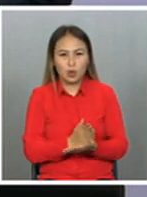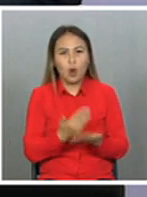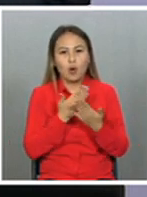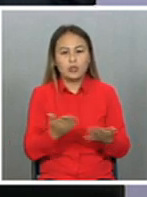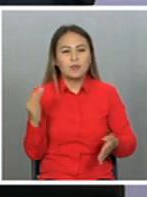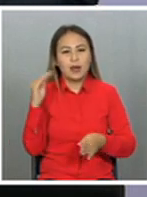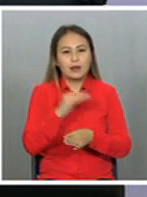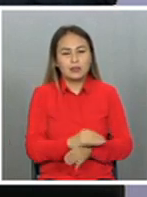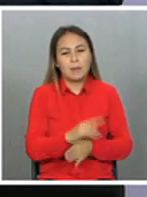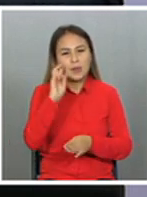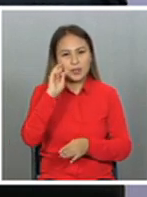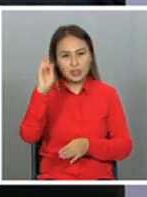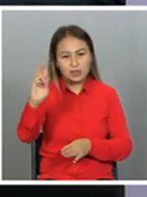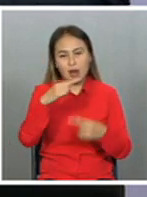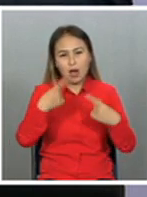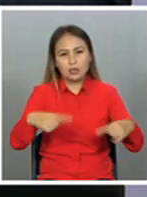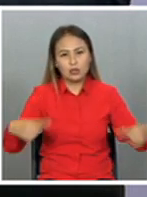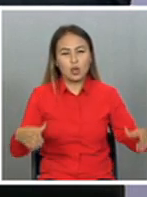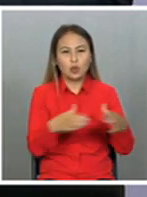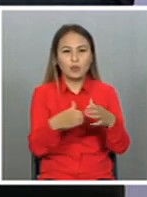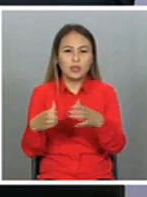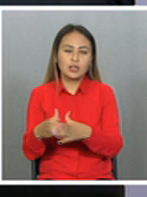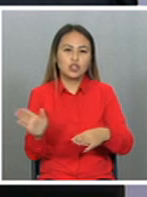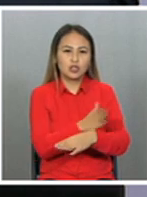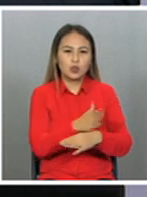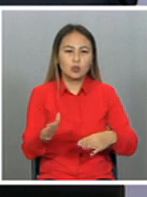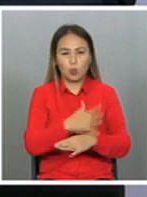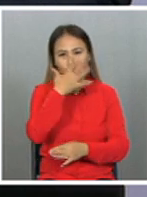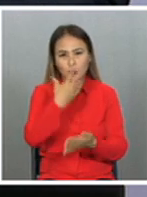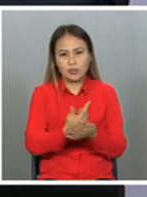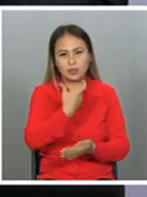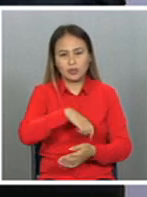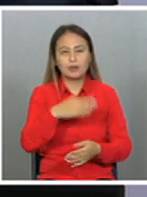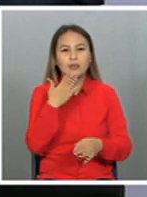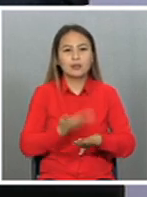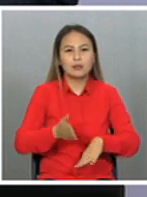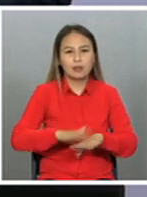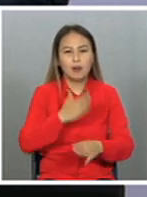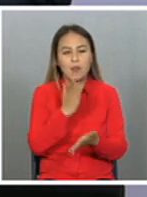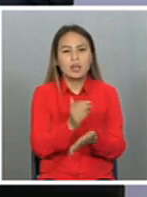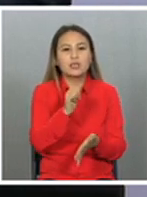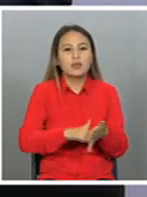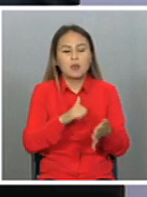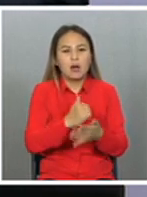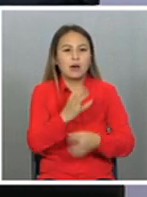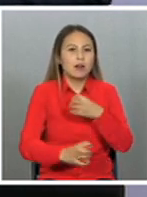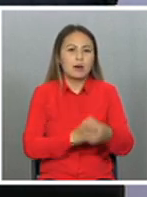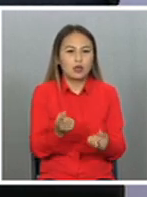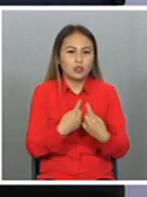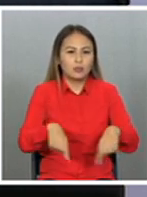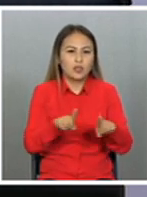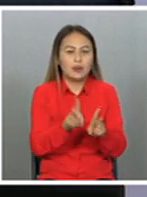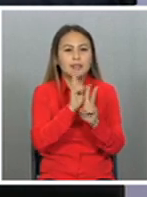қоса мемлекеттерді әртүрлі топтарға жіктеуде өзіндік қиындықтары да бар. Себебі халықаралық ұйымдарға